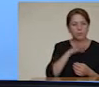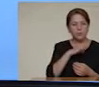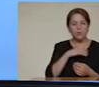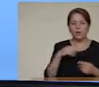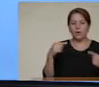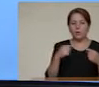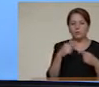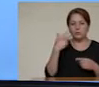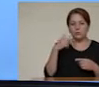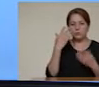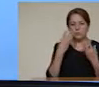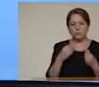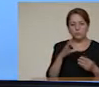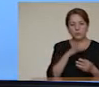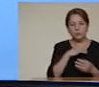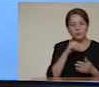bo'lishini sababi ham bor.